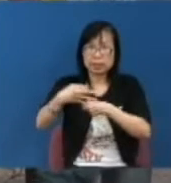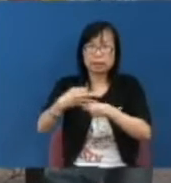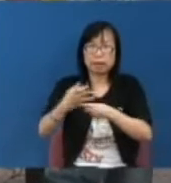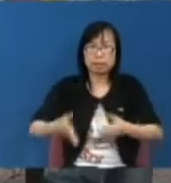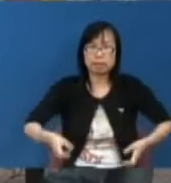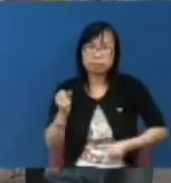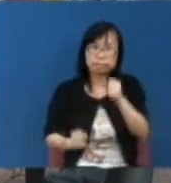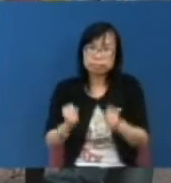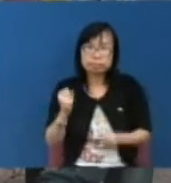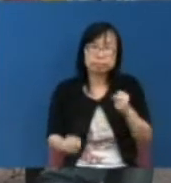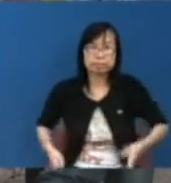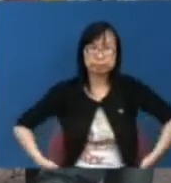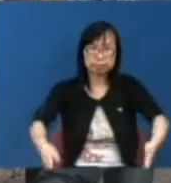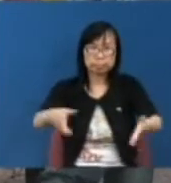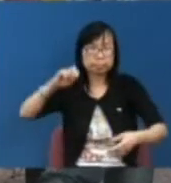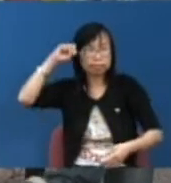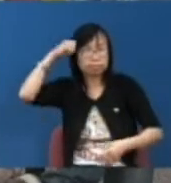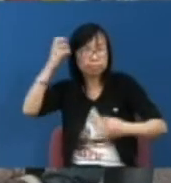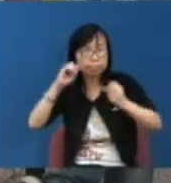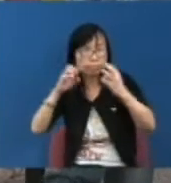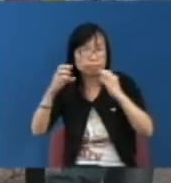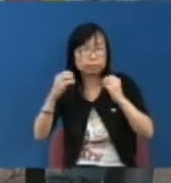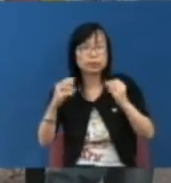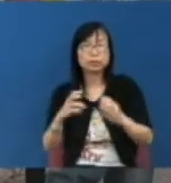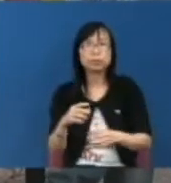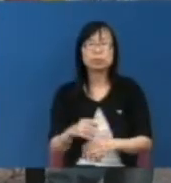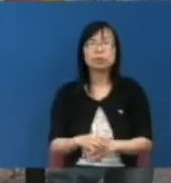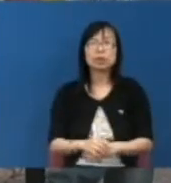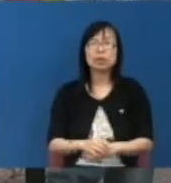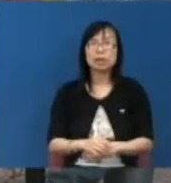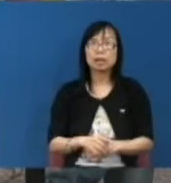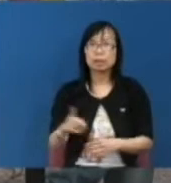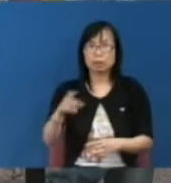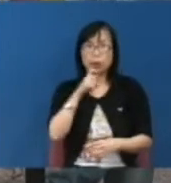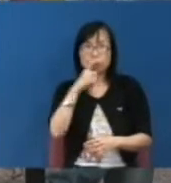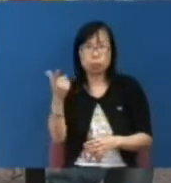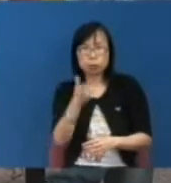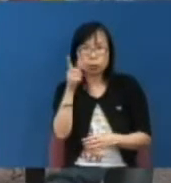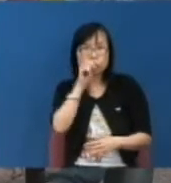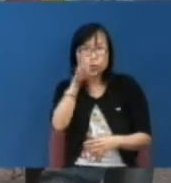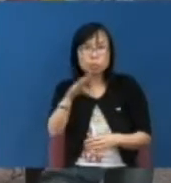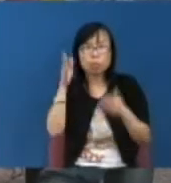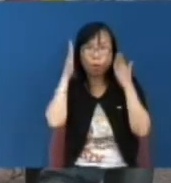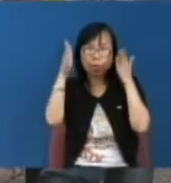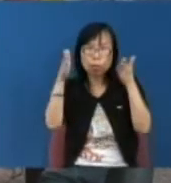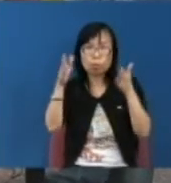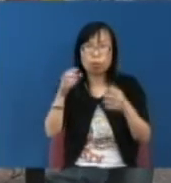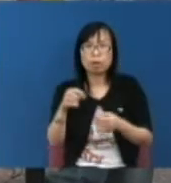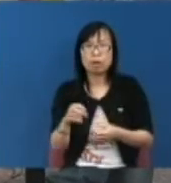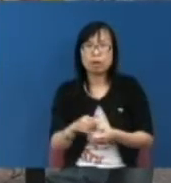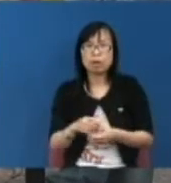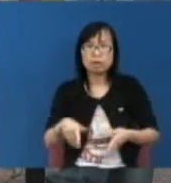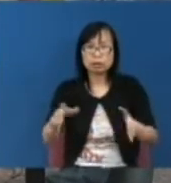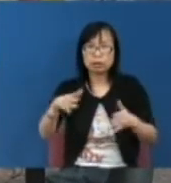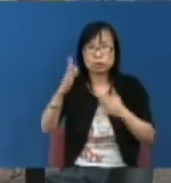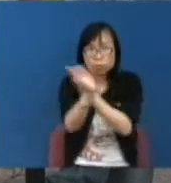嘅嗰一個研討會。咁啊好多即係講者啦，都係關注緊我哋全球。即係暖化